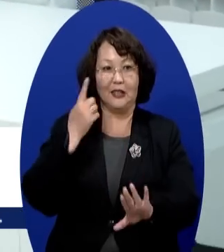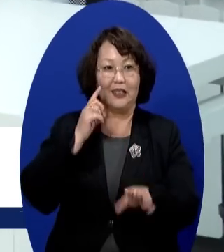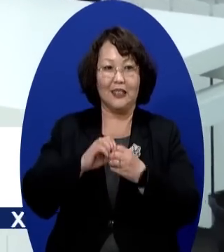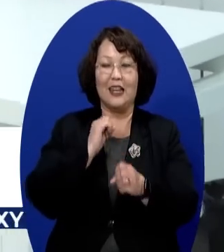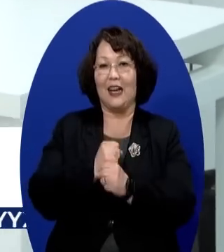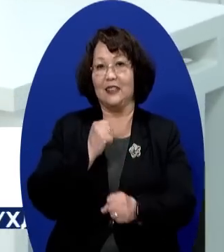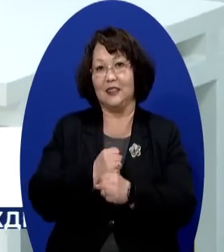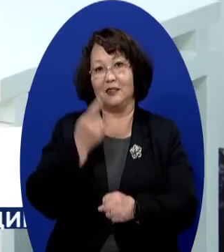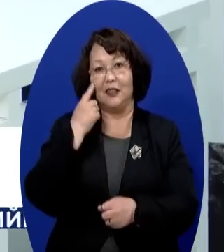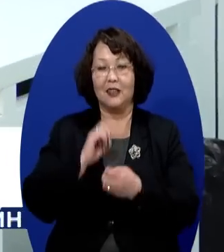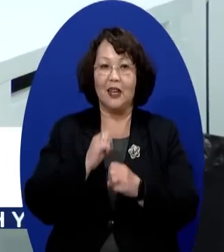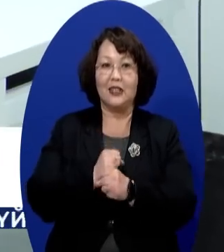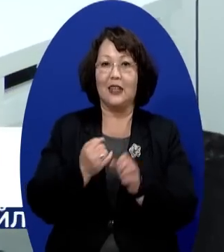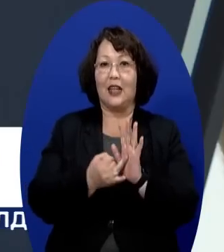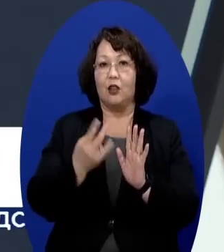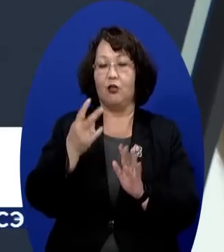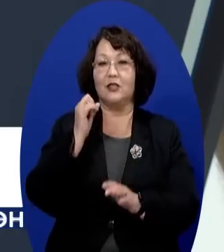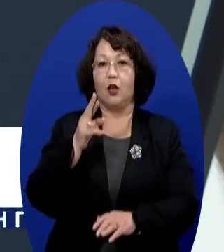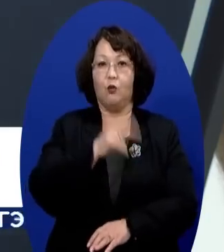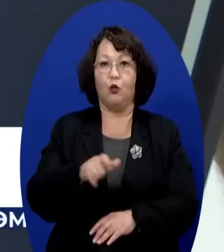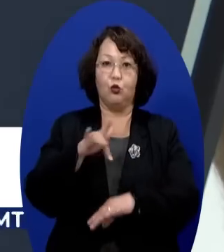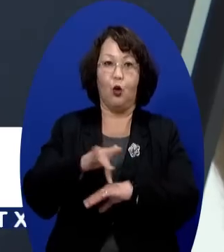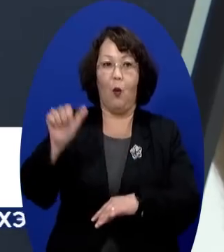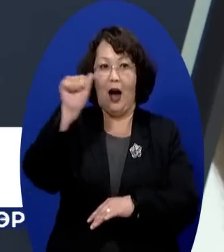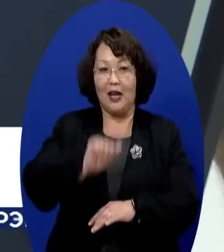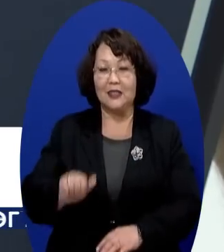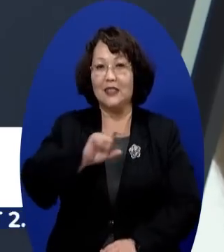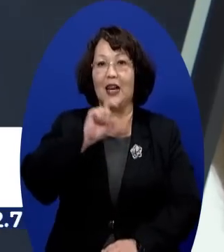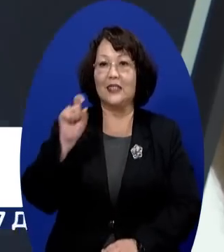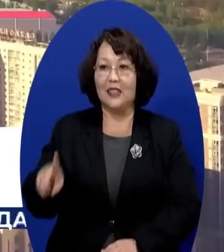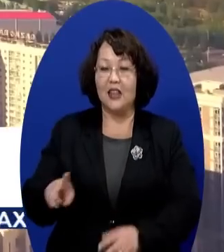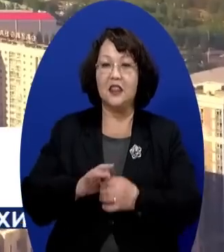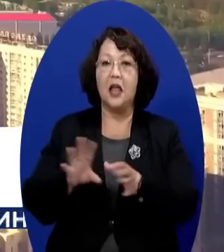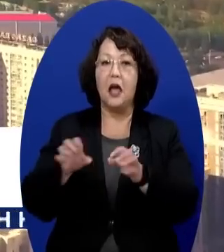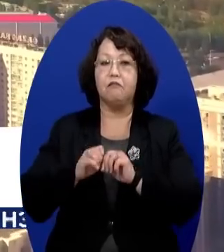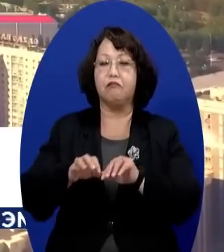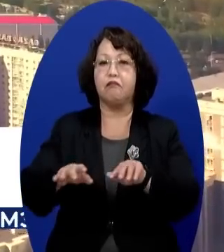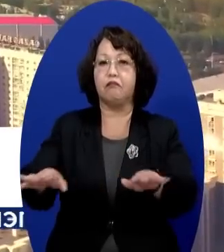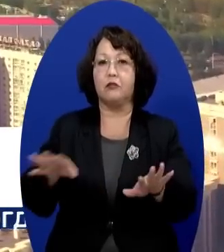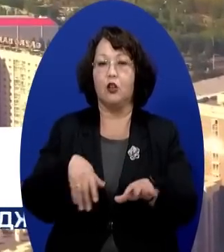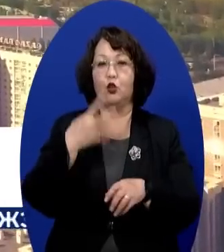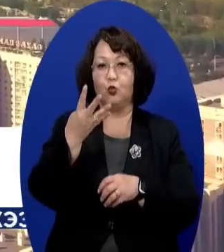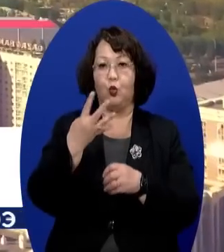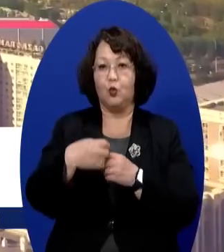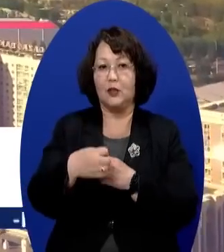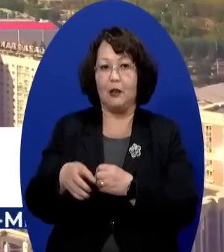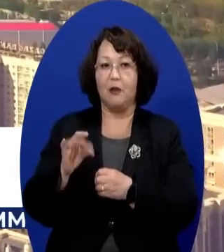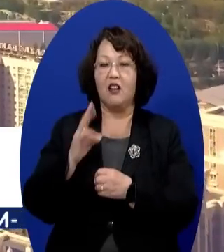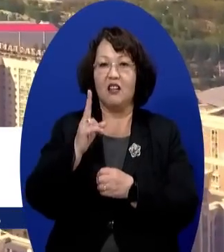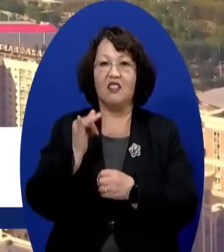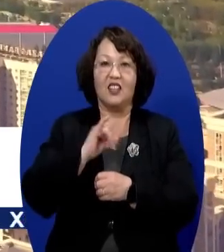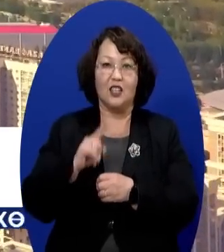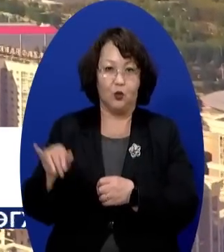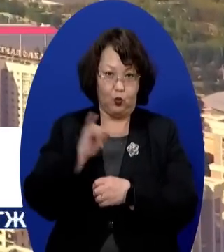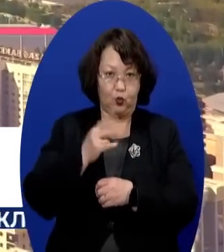энэ ноухауга 72 сая хүнтэй Төв Азийн зах зээлд нэвтрүүлж эхэлсэн. Өнөөдөр InvestCore-ийн 4 салбар Киргизд үйл ажиллагаа